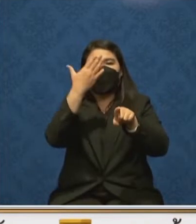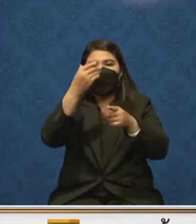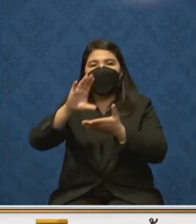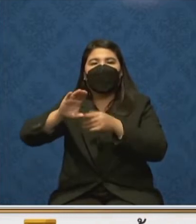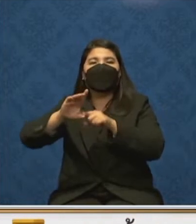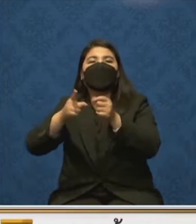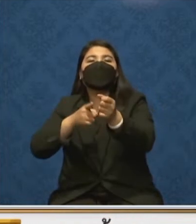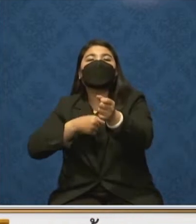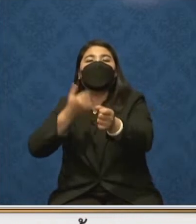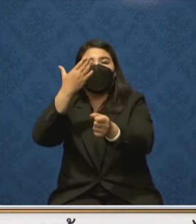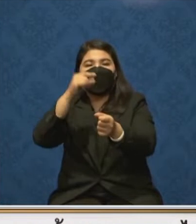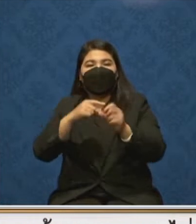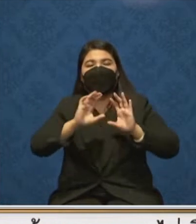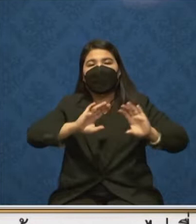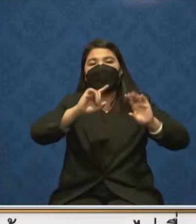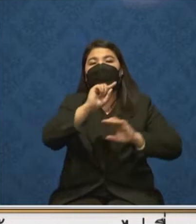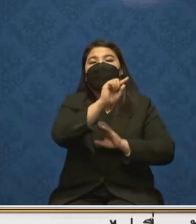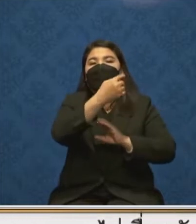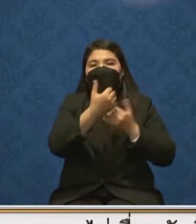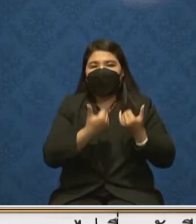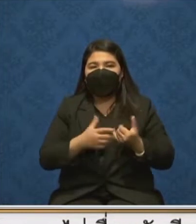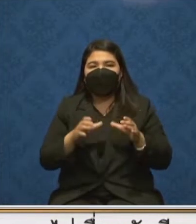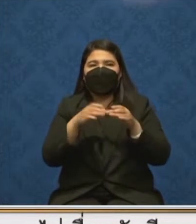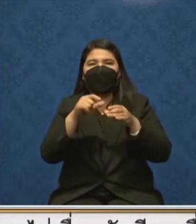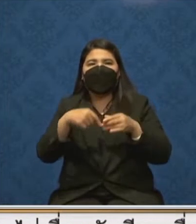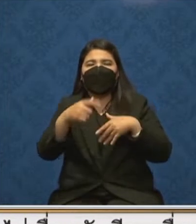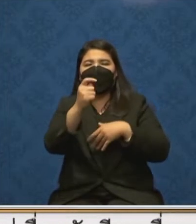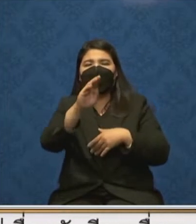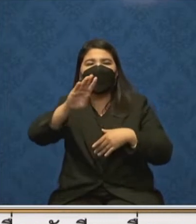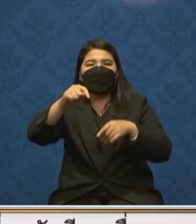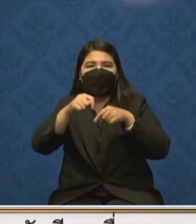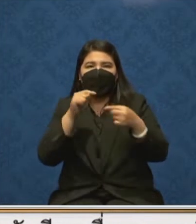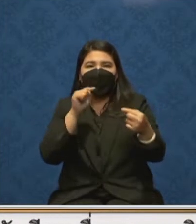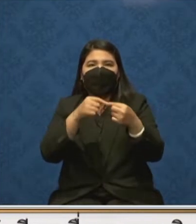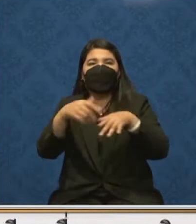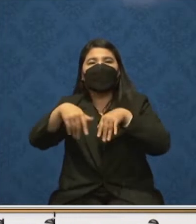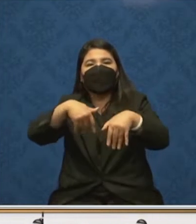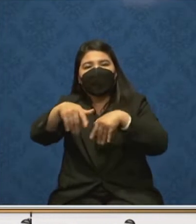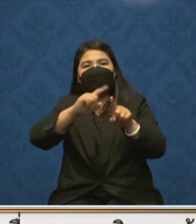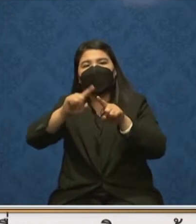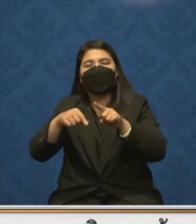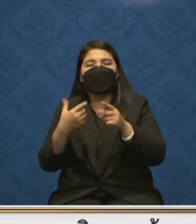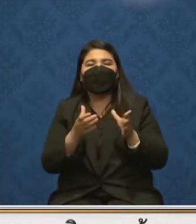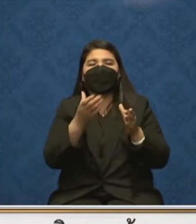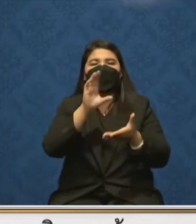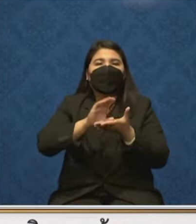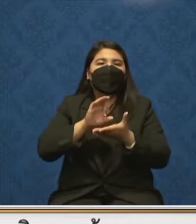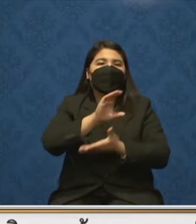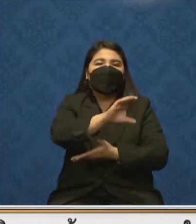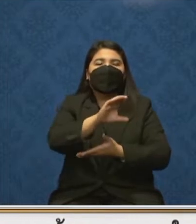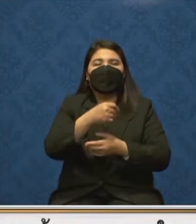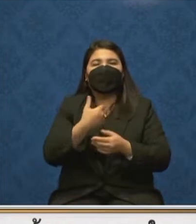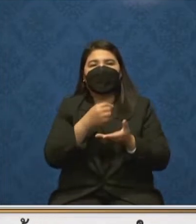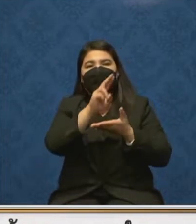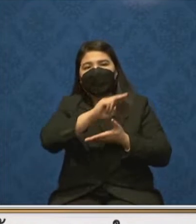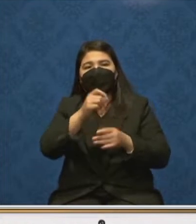developedเปรฐบให่ให้คามสำคัญกับองคกปกคสนท้องถินเพิ่มปสิทธภาพใกจทำโบมนให้ขอบคุมทุแลงเงินเอาเงินกประมาณมาใช้ด้วย